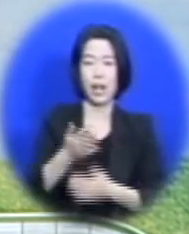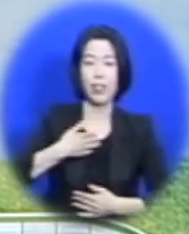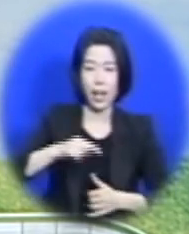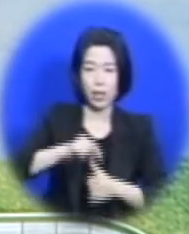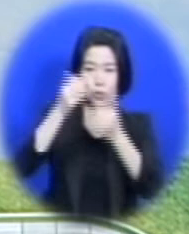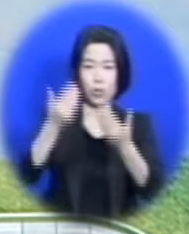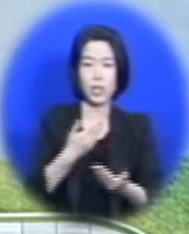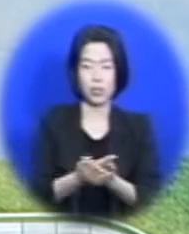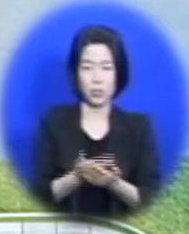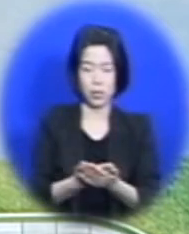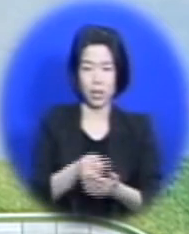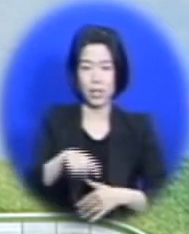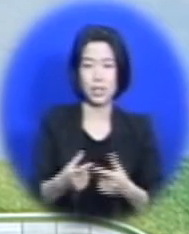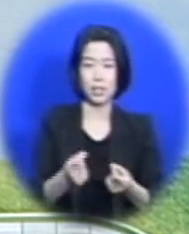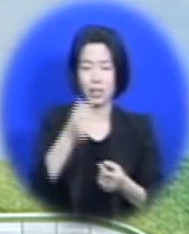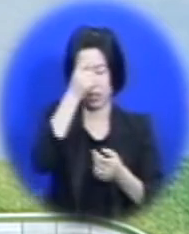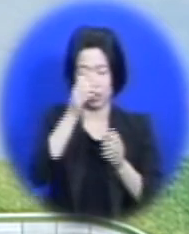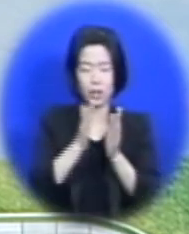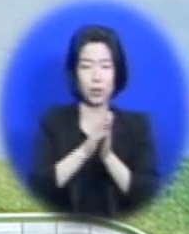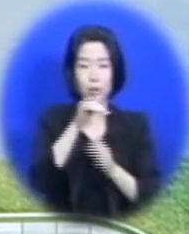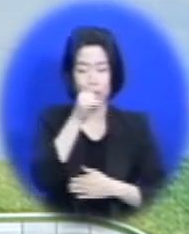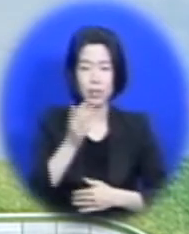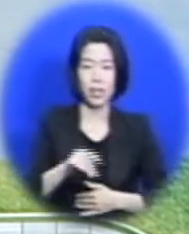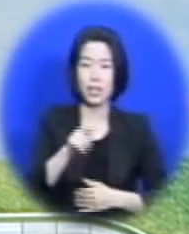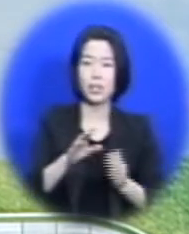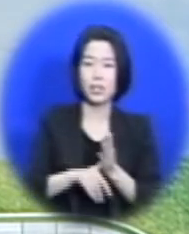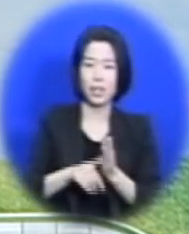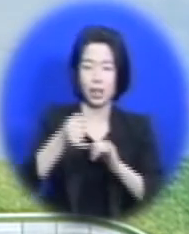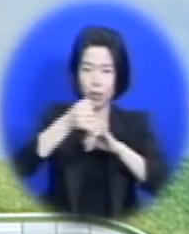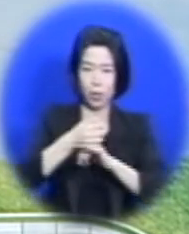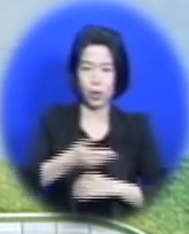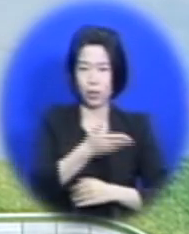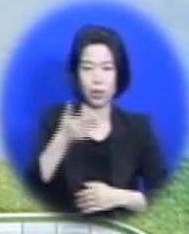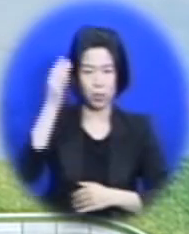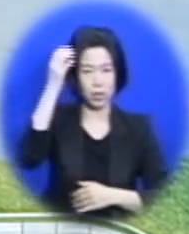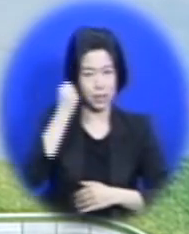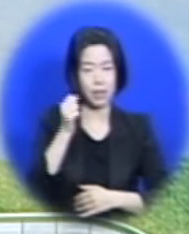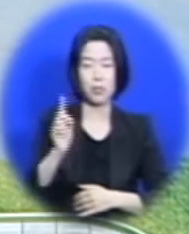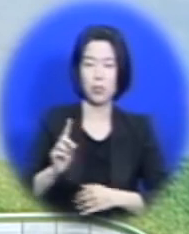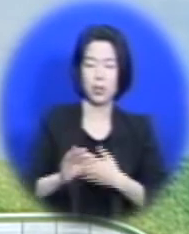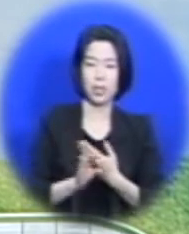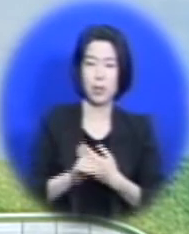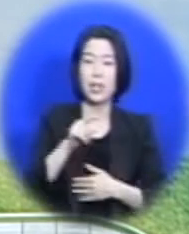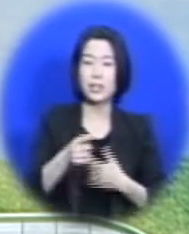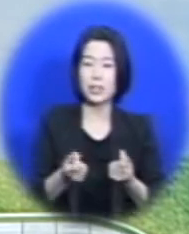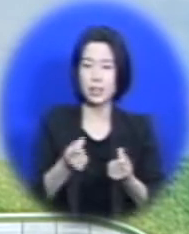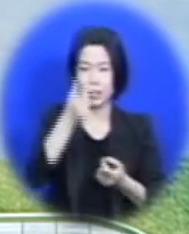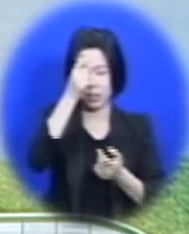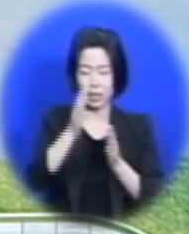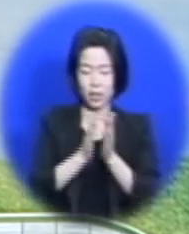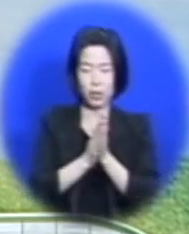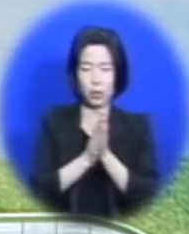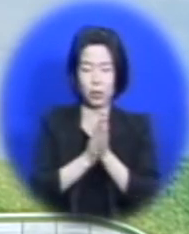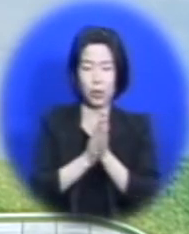구원해 주십시오. 이렇게 기도를 하게 되는데 그때 꼭 여러분 명심해야 될 것은 그런 기도가 나올